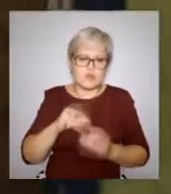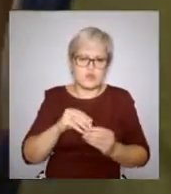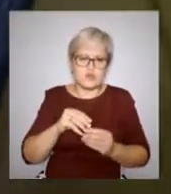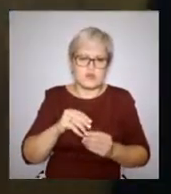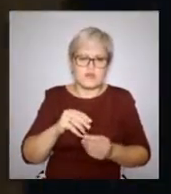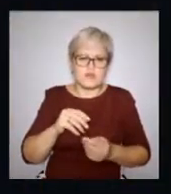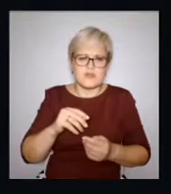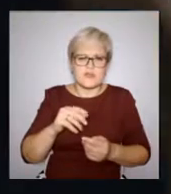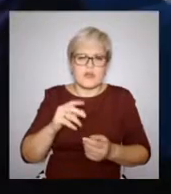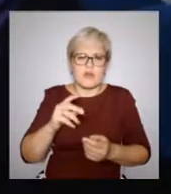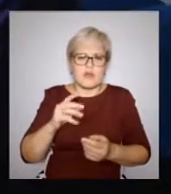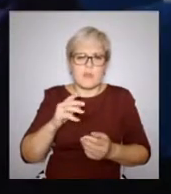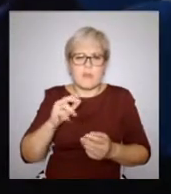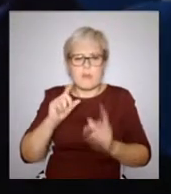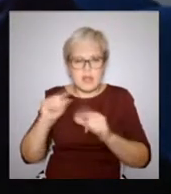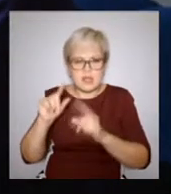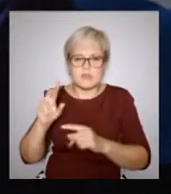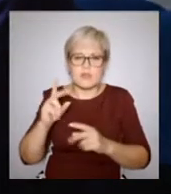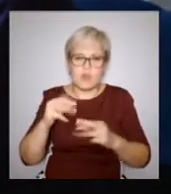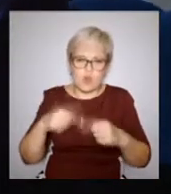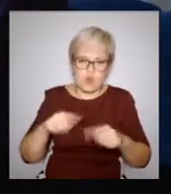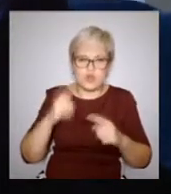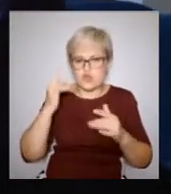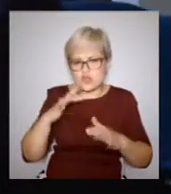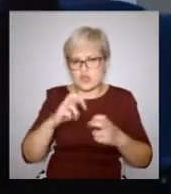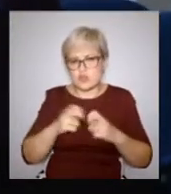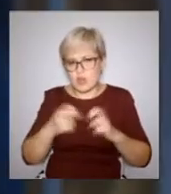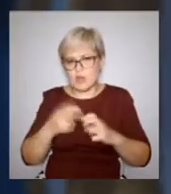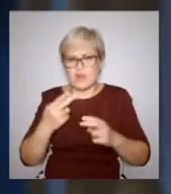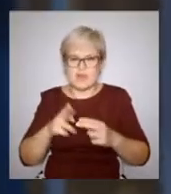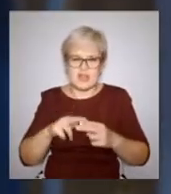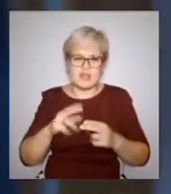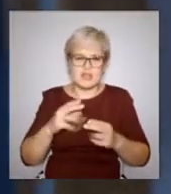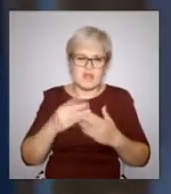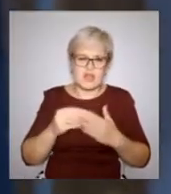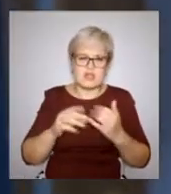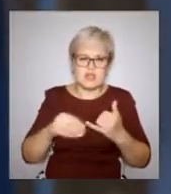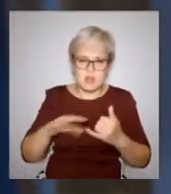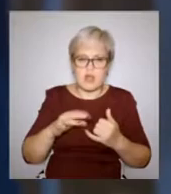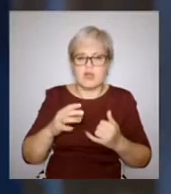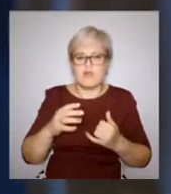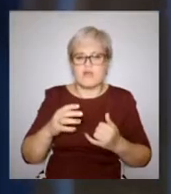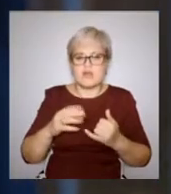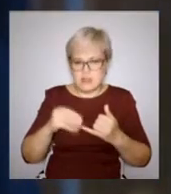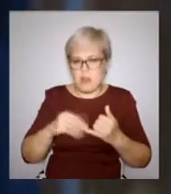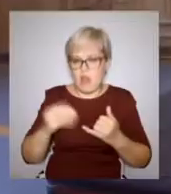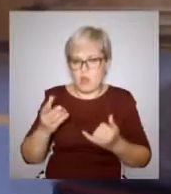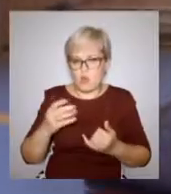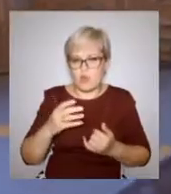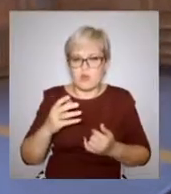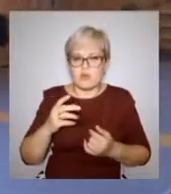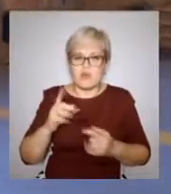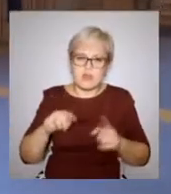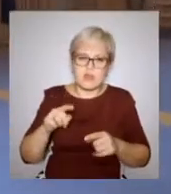законотворческой деятельности поездок по округу и решение проблем своих земляков иногда проводников берется за вопросы